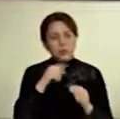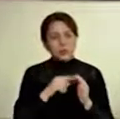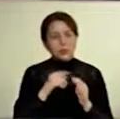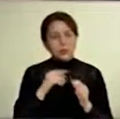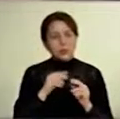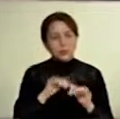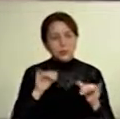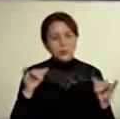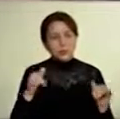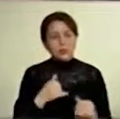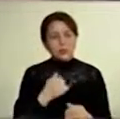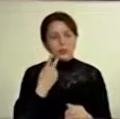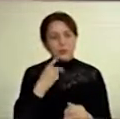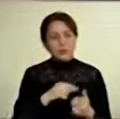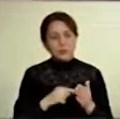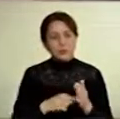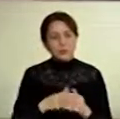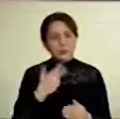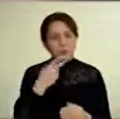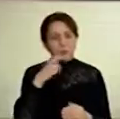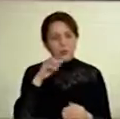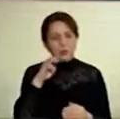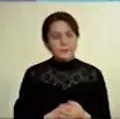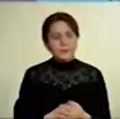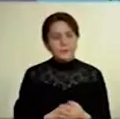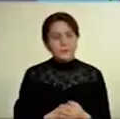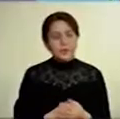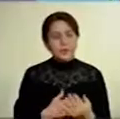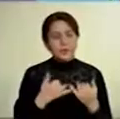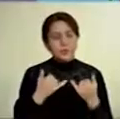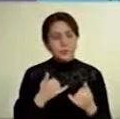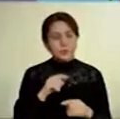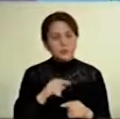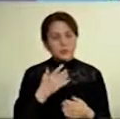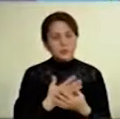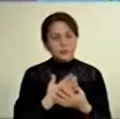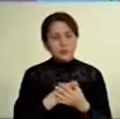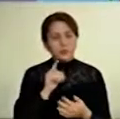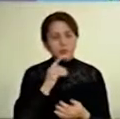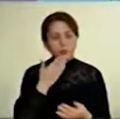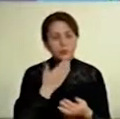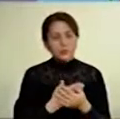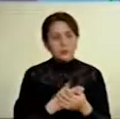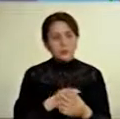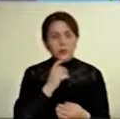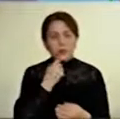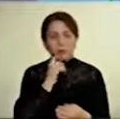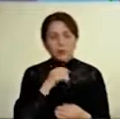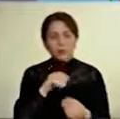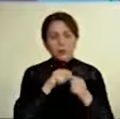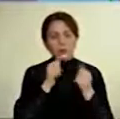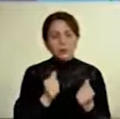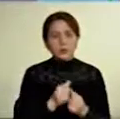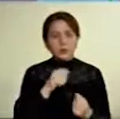bo'lganimizda 3 desimetr kvadratga tengligi kelib chiqadi. Endi bu masalada nima so'ralyapti? Murakkab shaklning